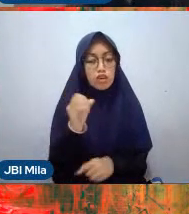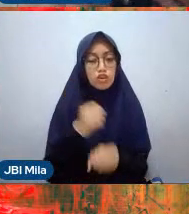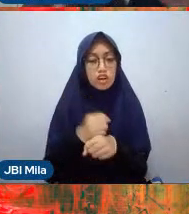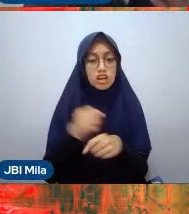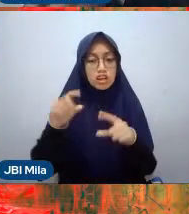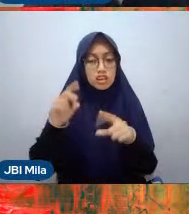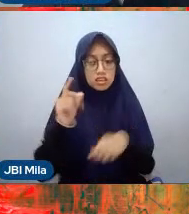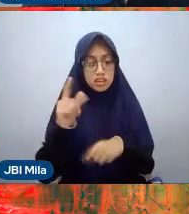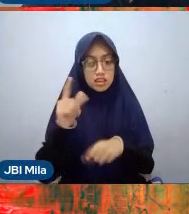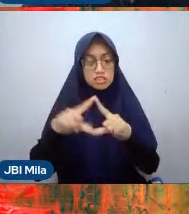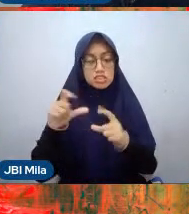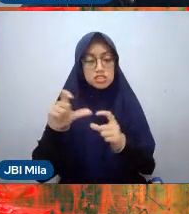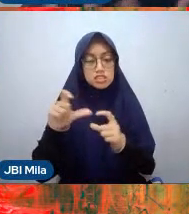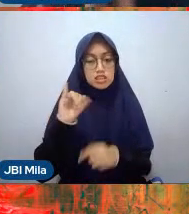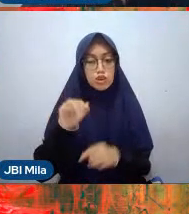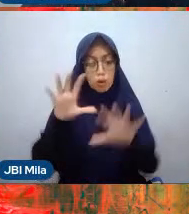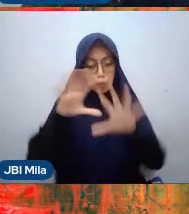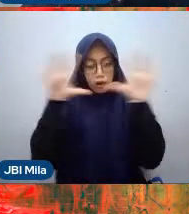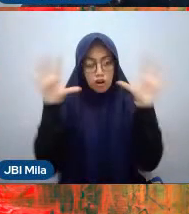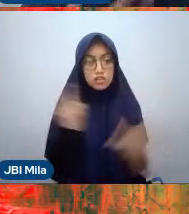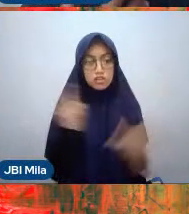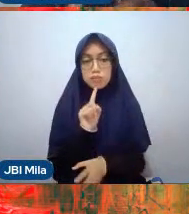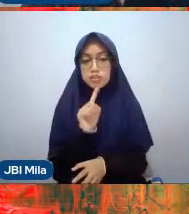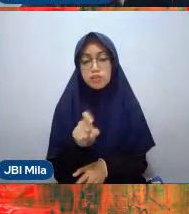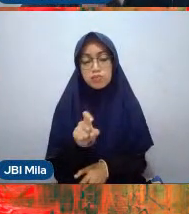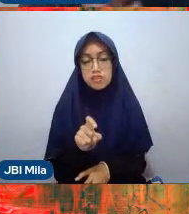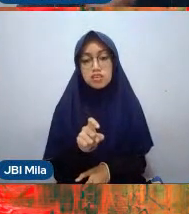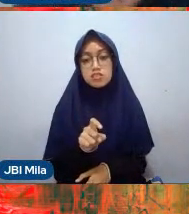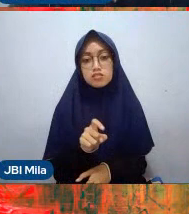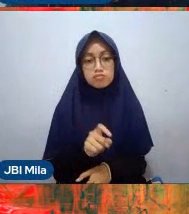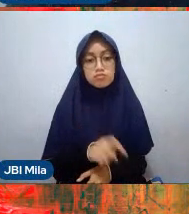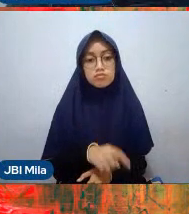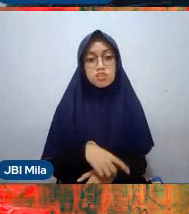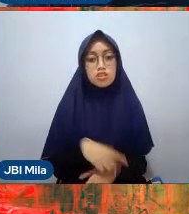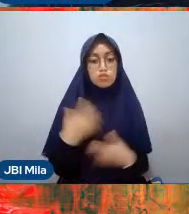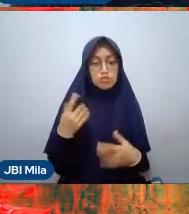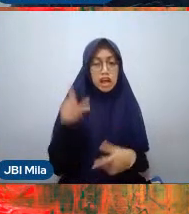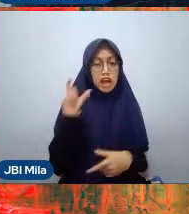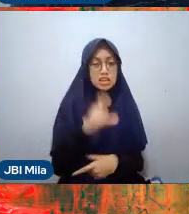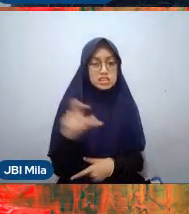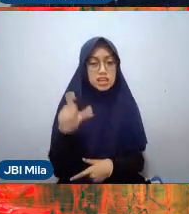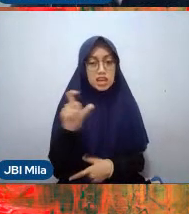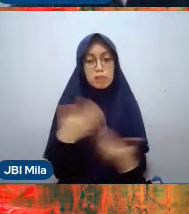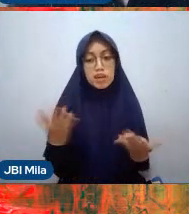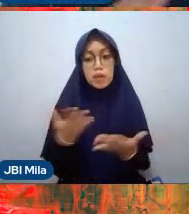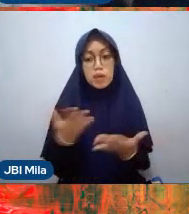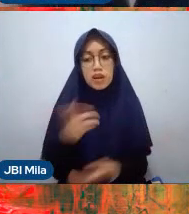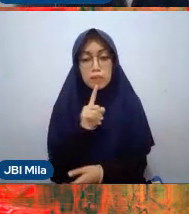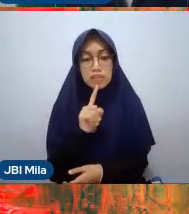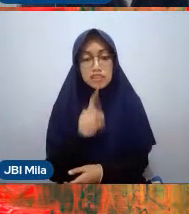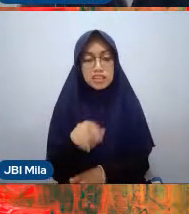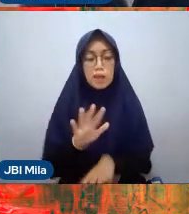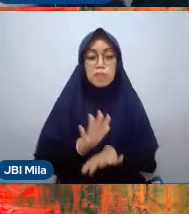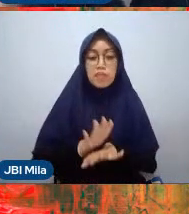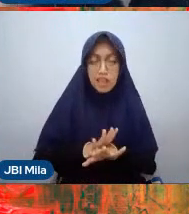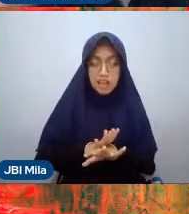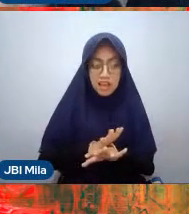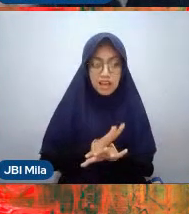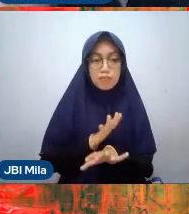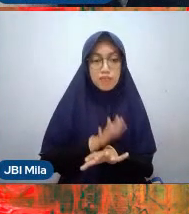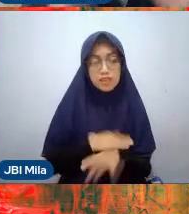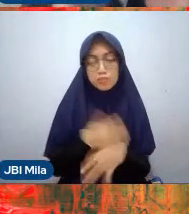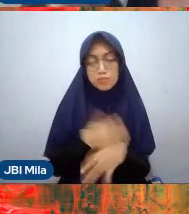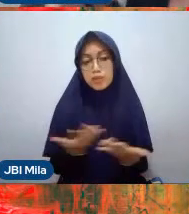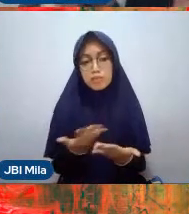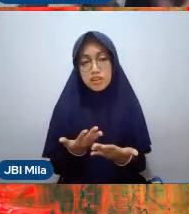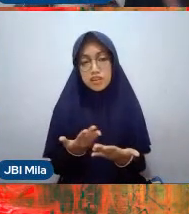menjawab, dan lain-lainnya. Cara nanya yang smooth tuh ada caranya sebenarnya. Gitu. Tapi next time. Tapi kira-kira saya pengen ngasih